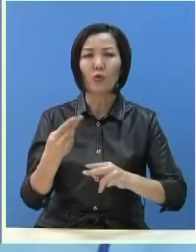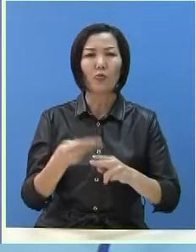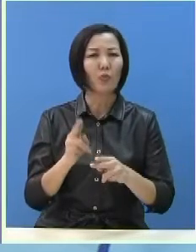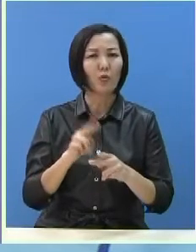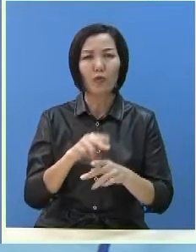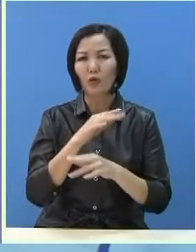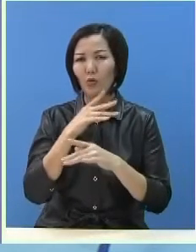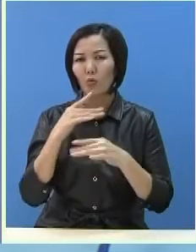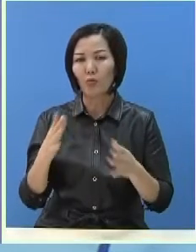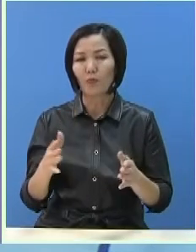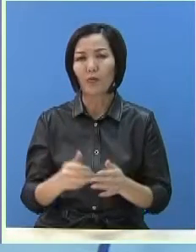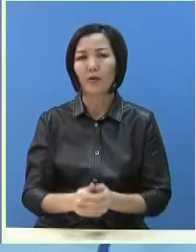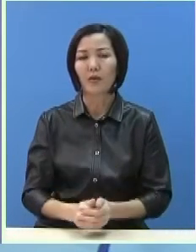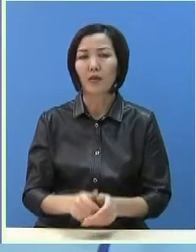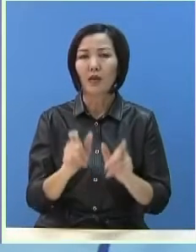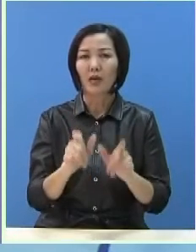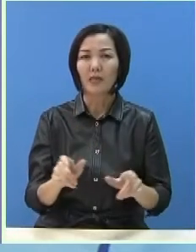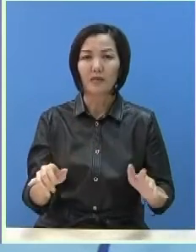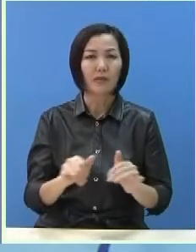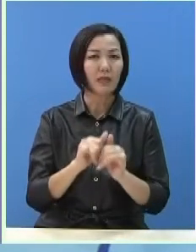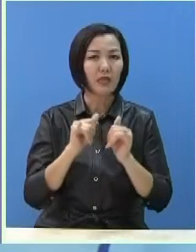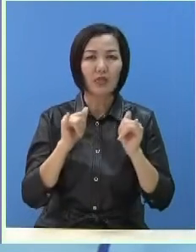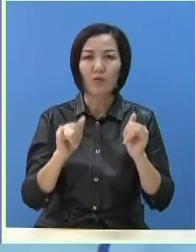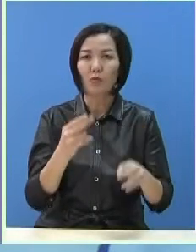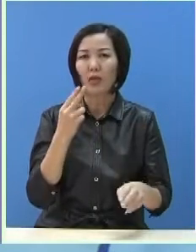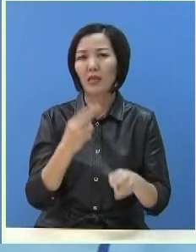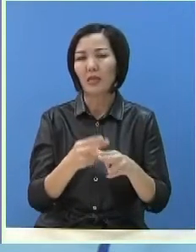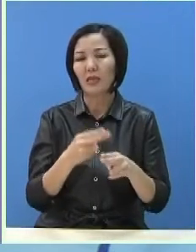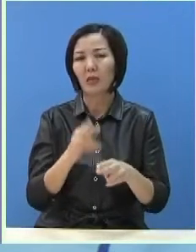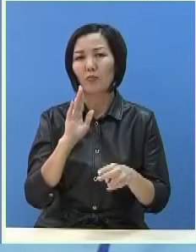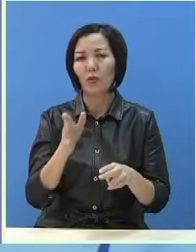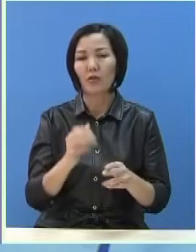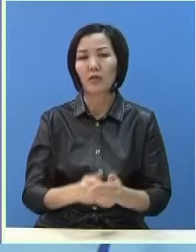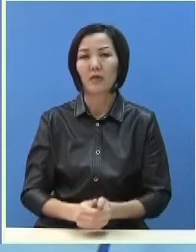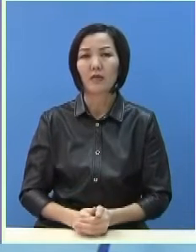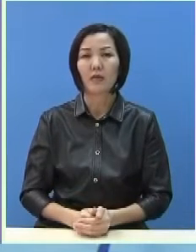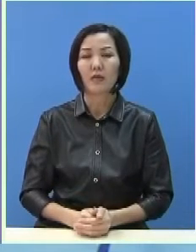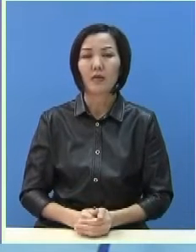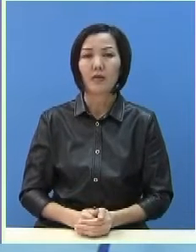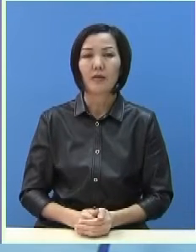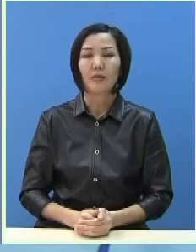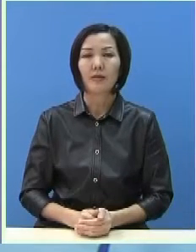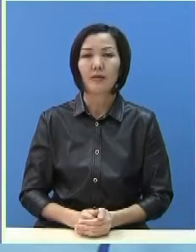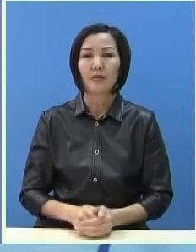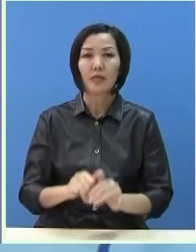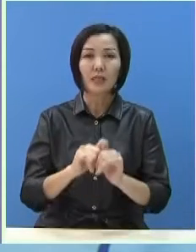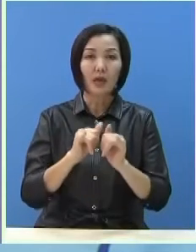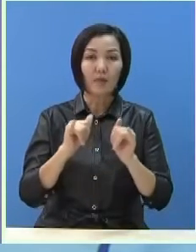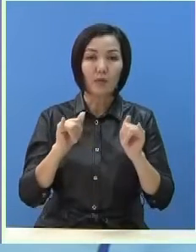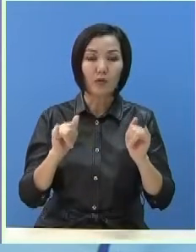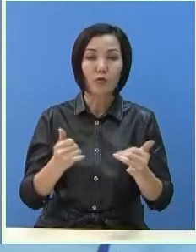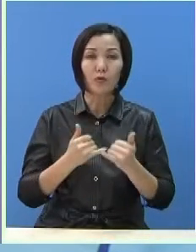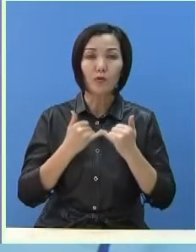етек алуы ол азаматтардың ары қарай дамып өсуіне кедергі болды да, олар өздерінің ары қарай өзін жаңағы дамыту үшін,